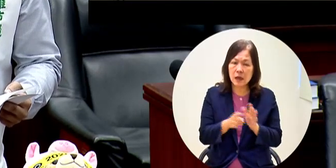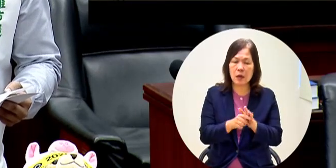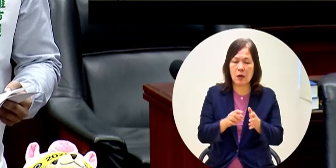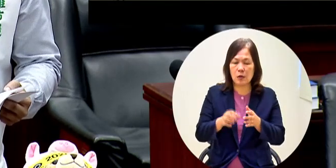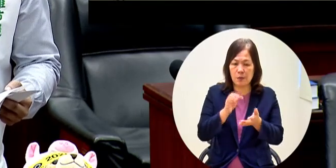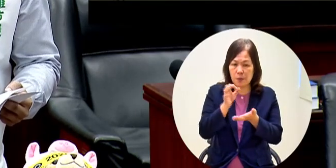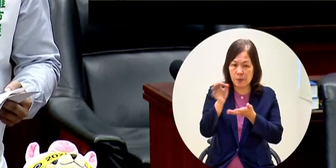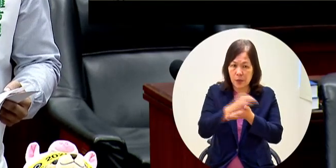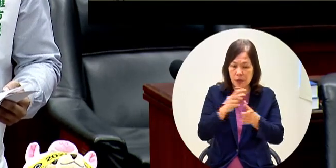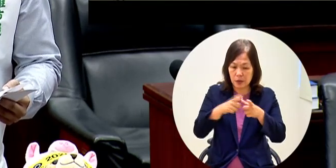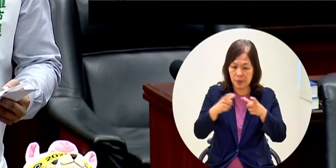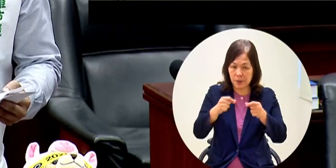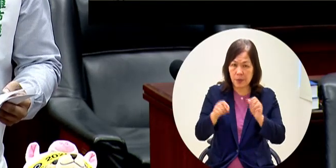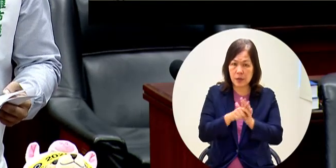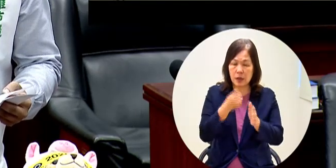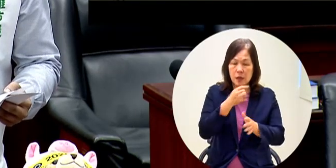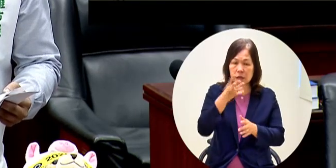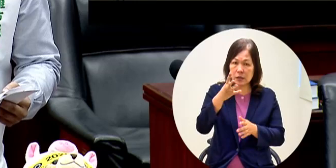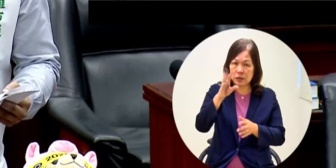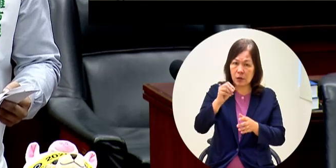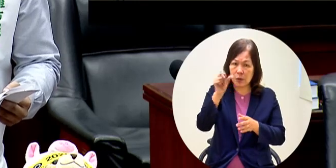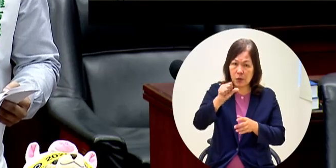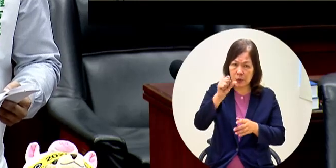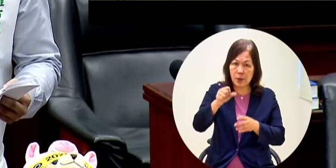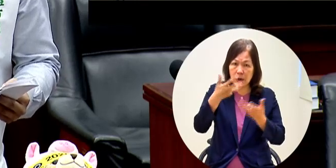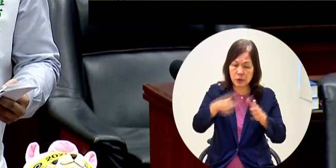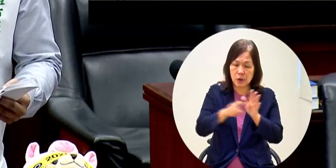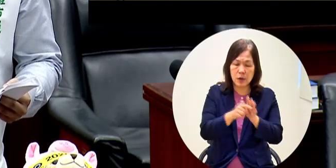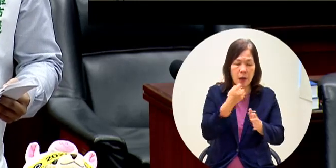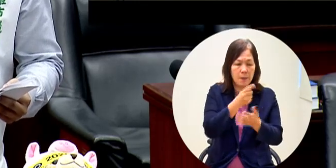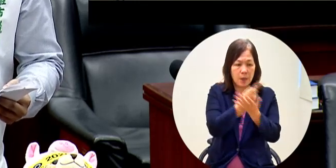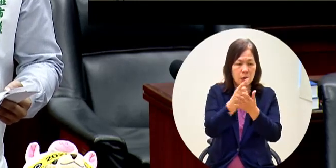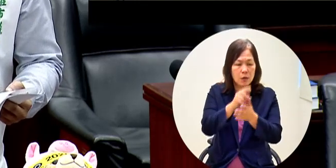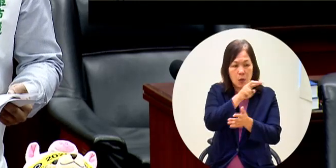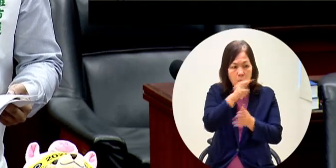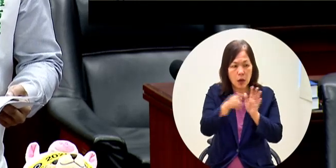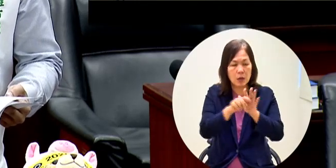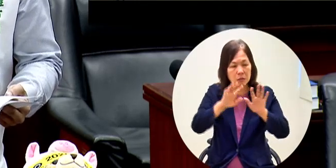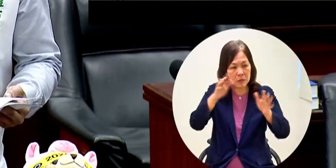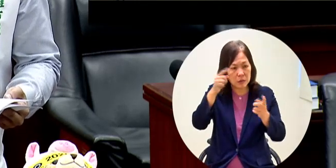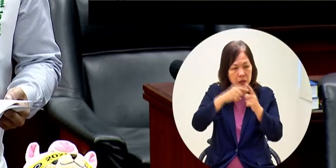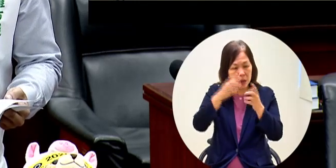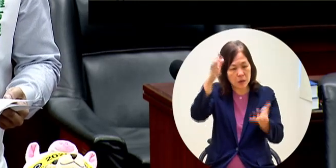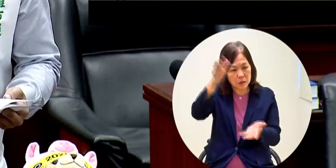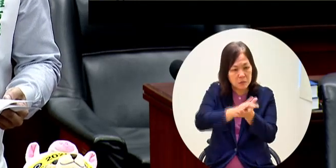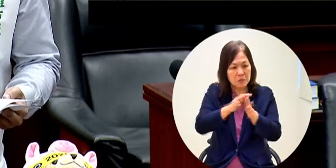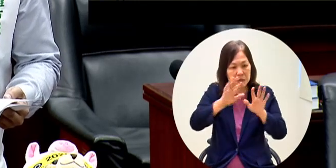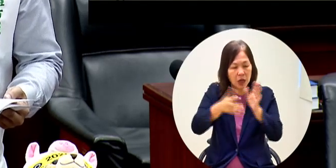是4500张，然后看台区20000人啊，啊10万人呢。